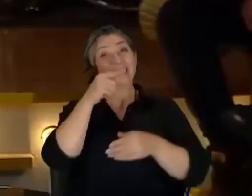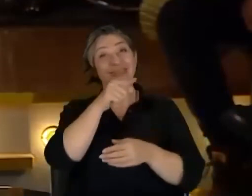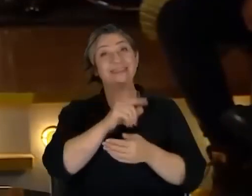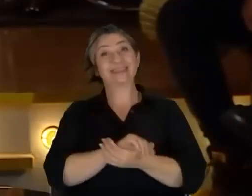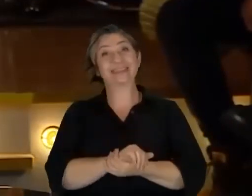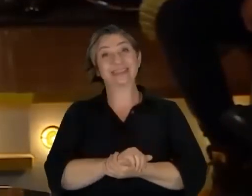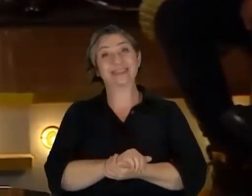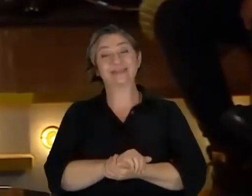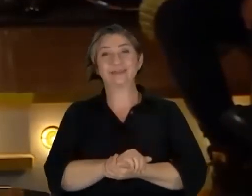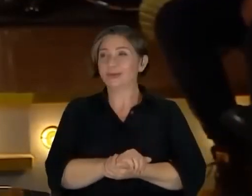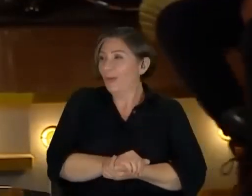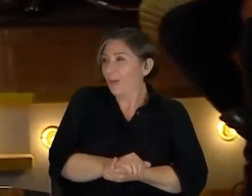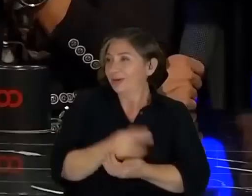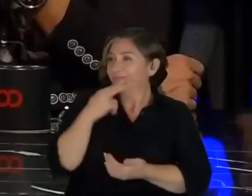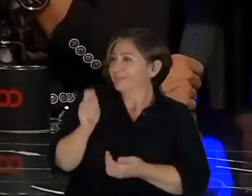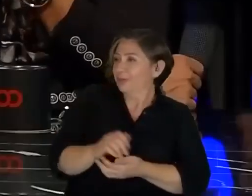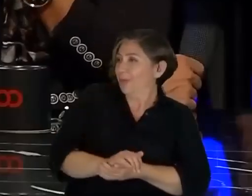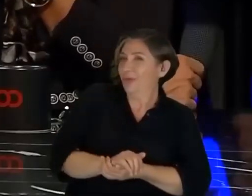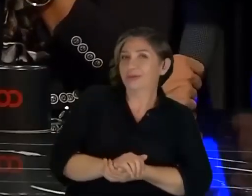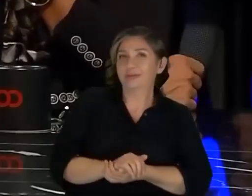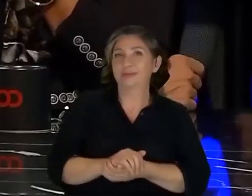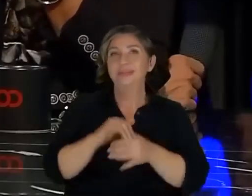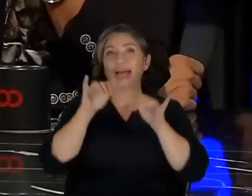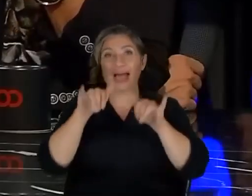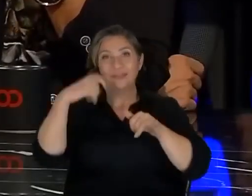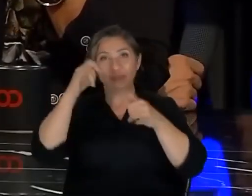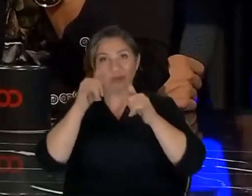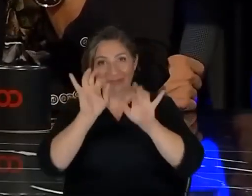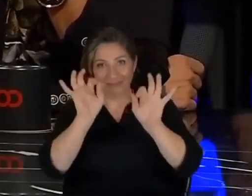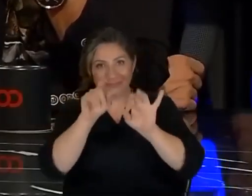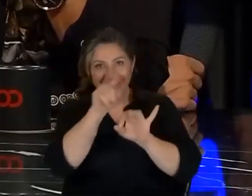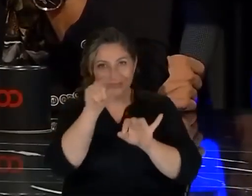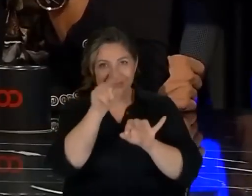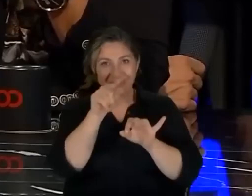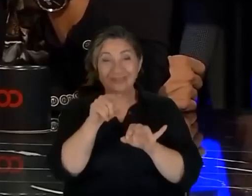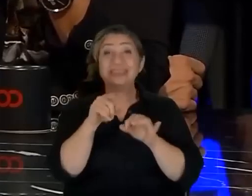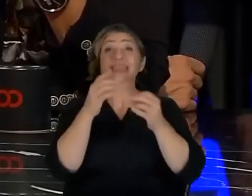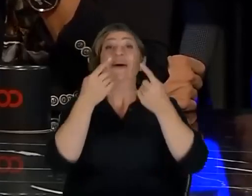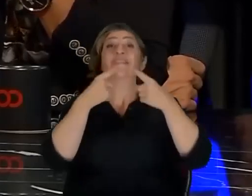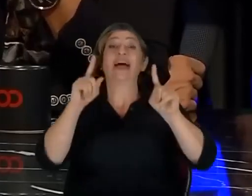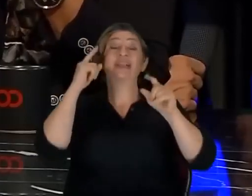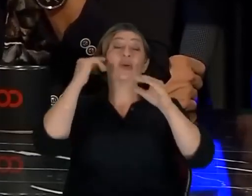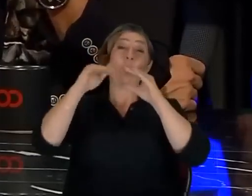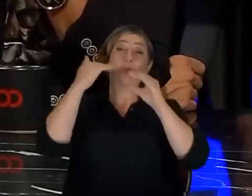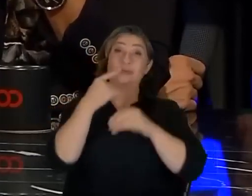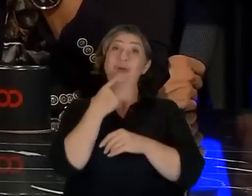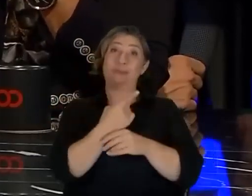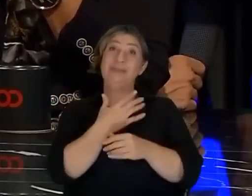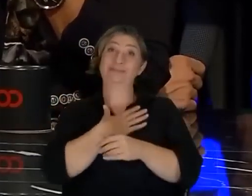işte. Öyle mi? Evet. Yok mu? Aynı filmde oynadınız değil mi? Evet. İşte herkes farklı yorumluyor,